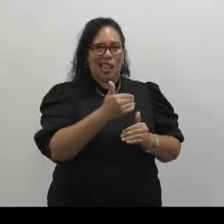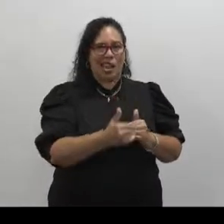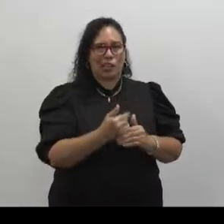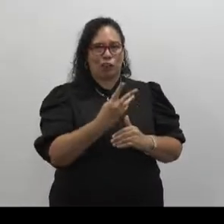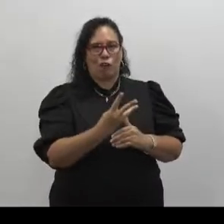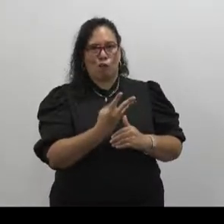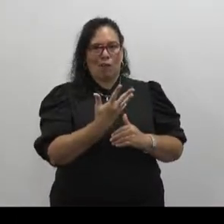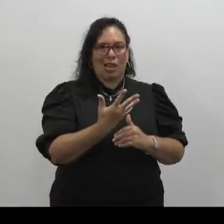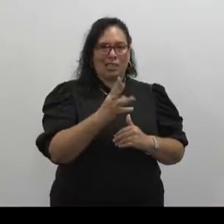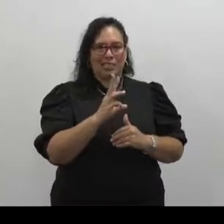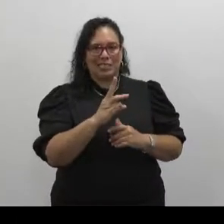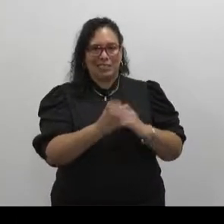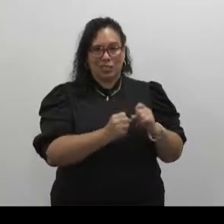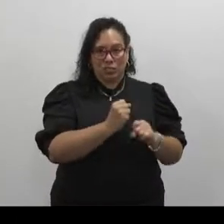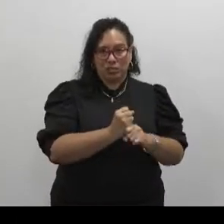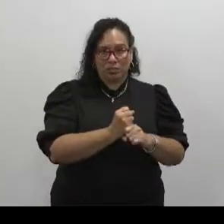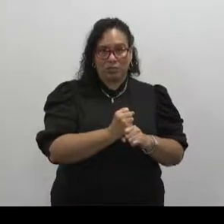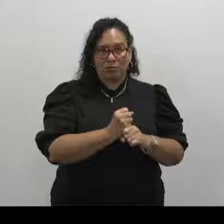để